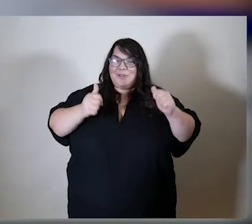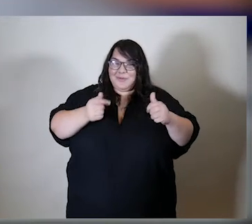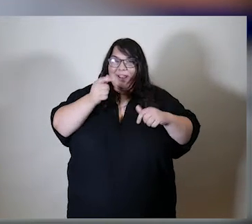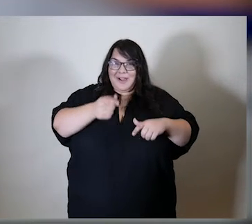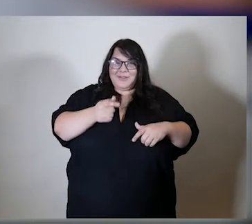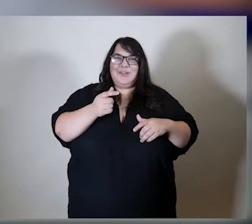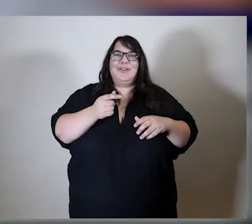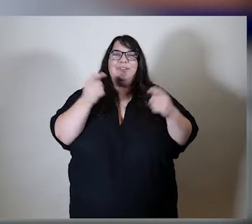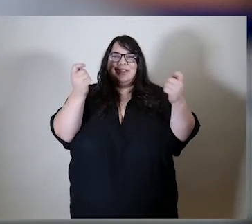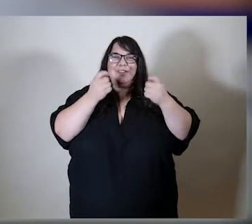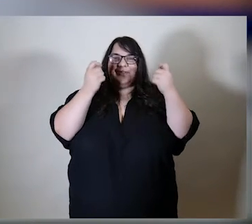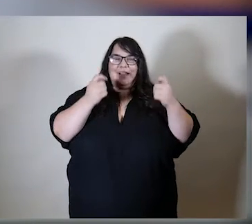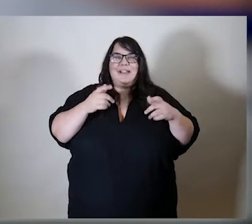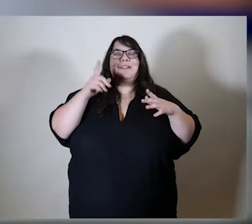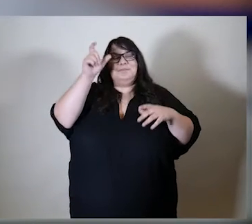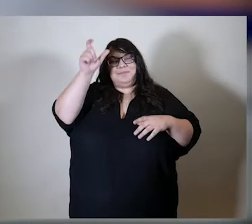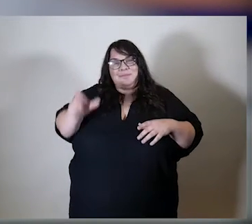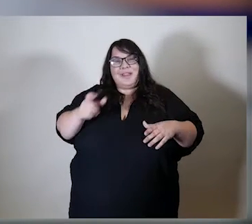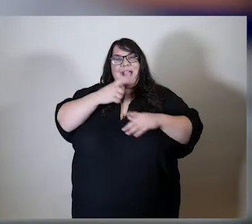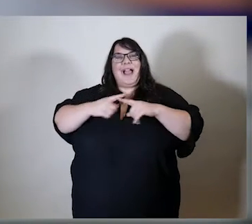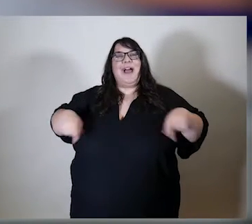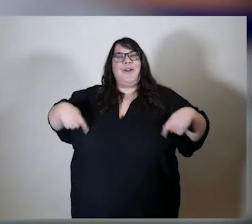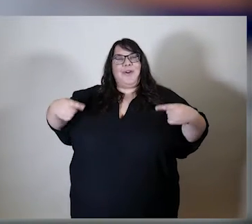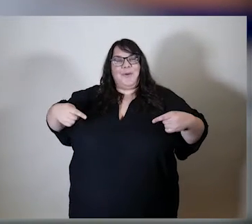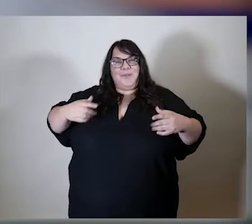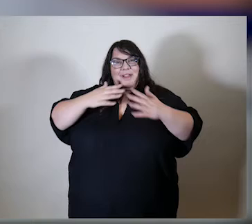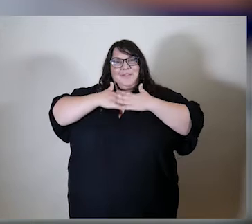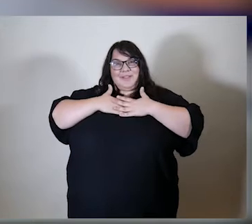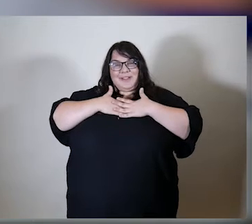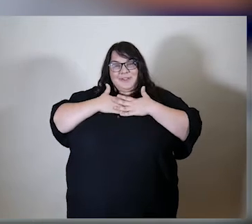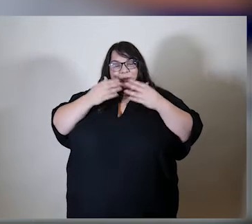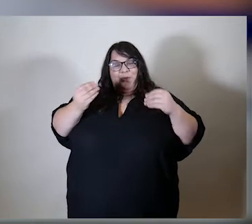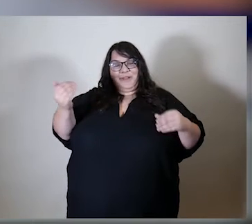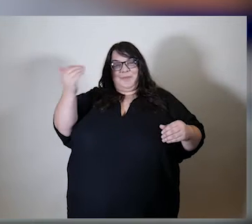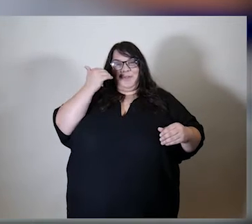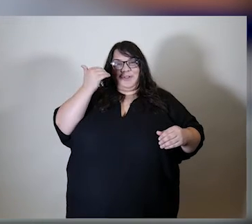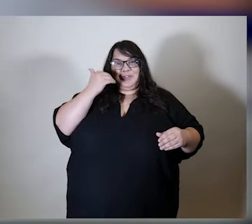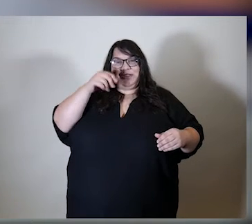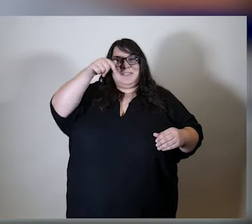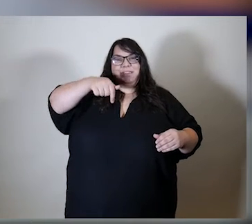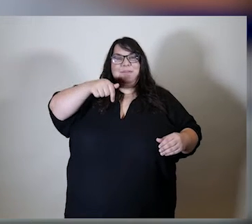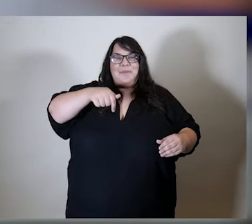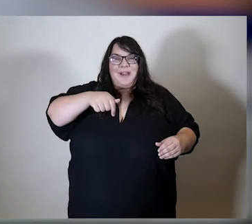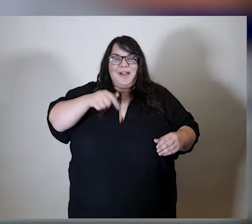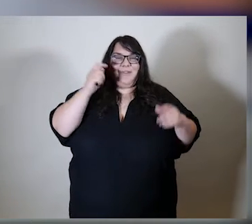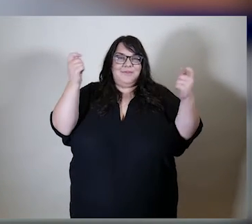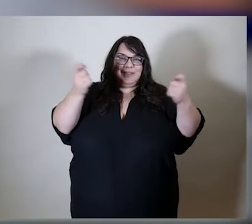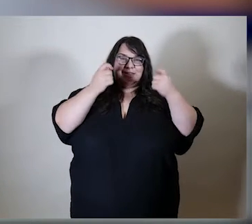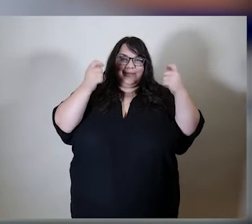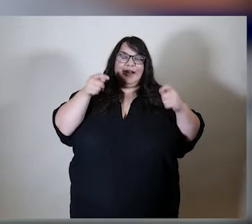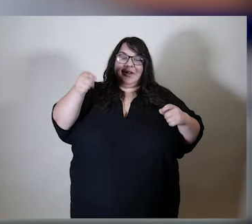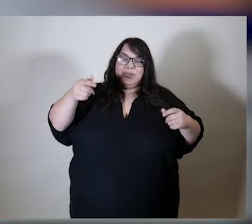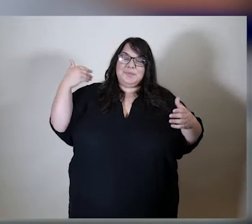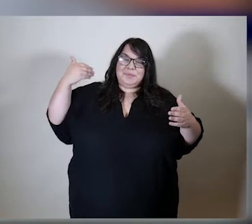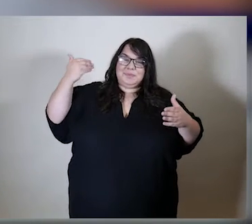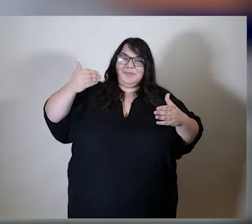σας. Ιδιαίτερα συγχαίρω τον κύριο Χαροκόπο και τον ευχαριστώ θερμά για την πρόσκλησή του στο σημερινό φεστιβάλ, ο οποίος επί σειρά